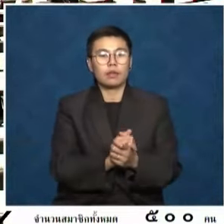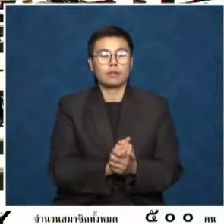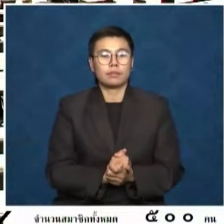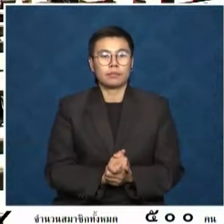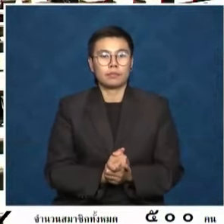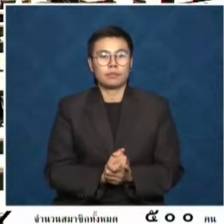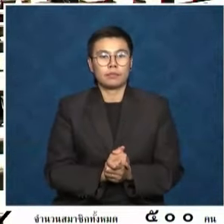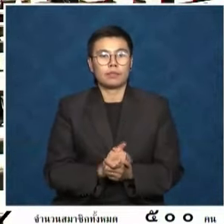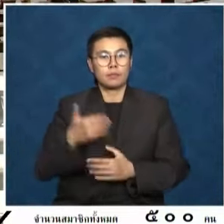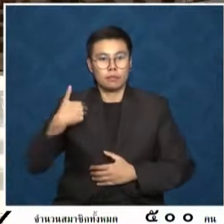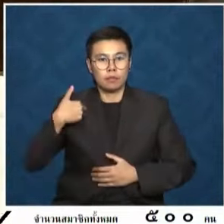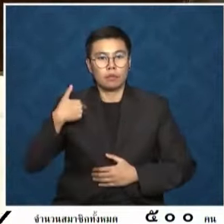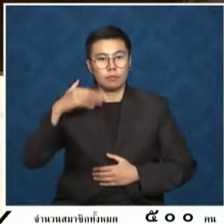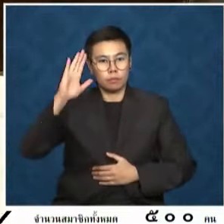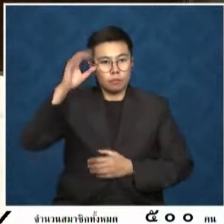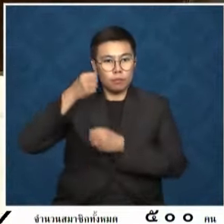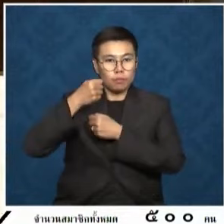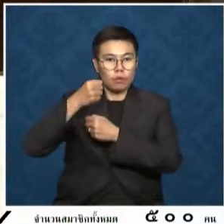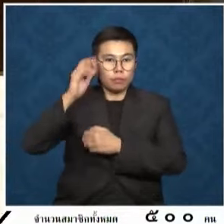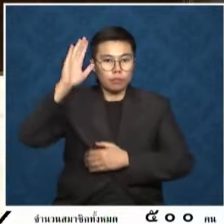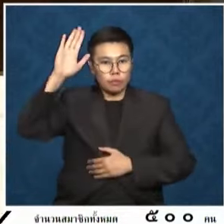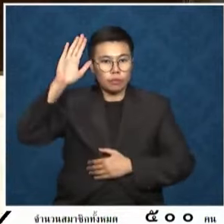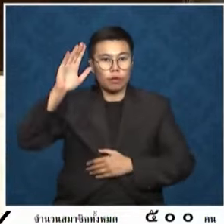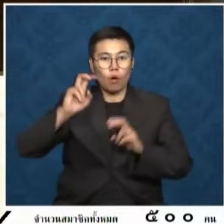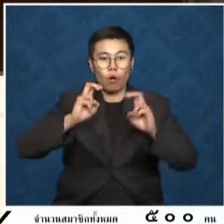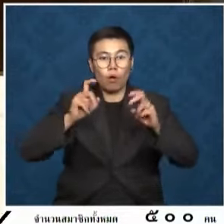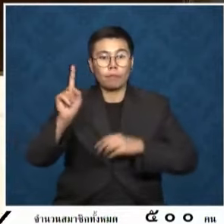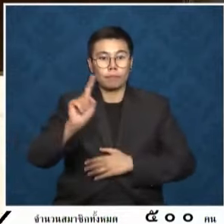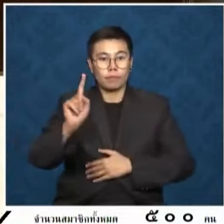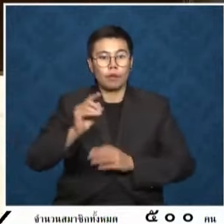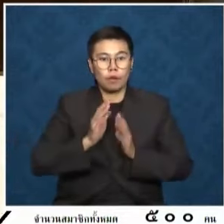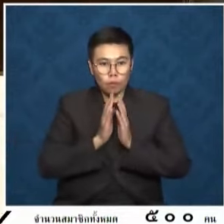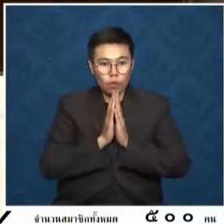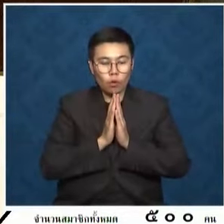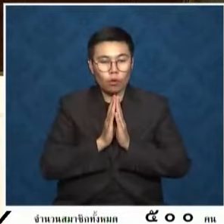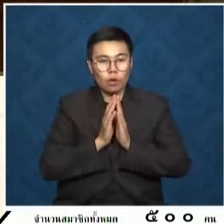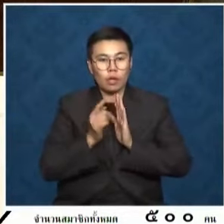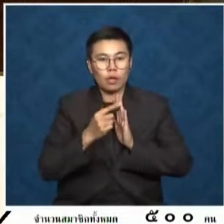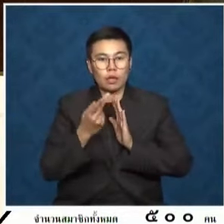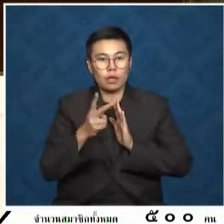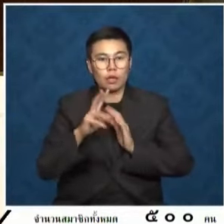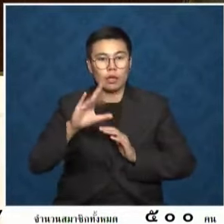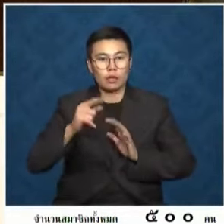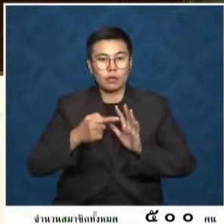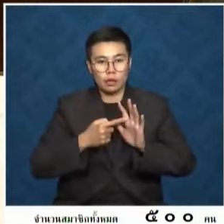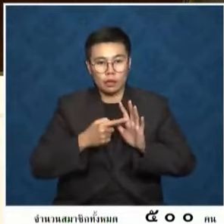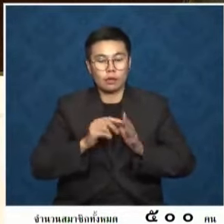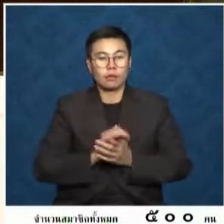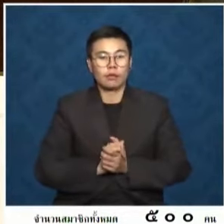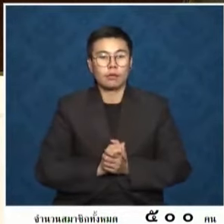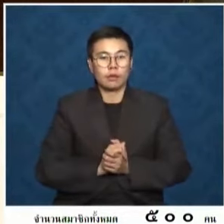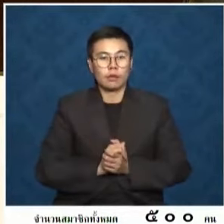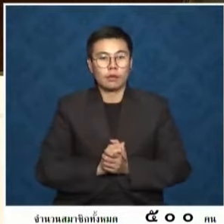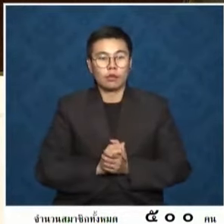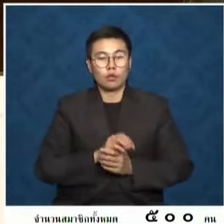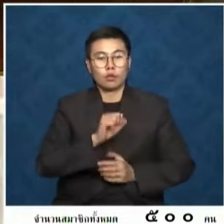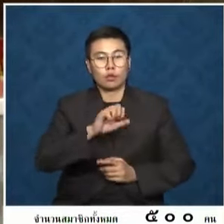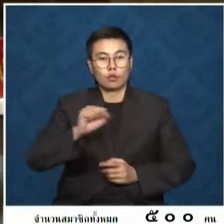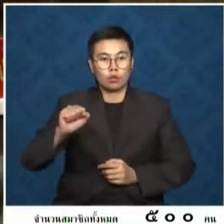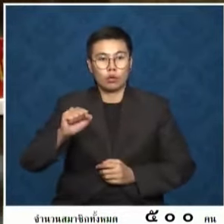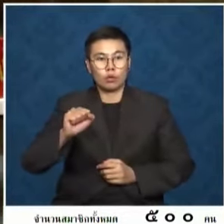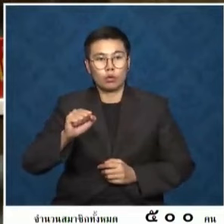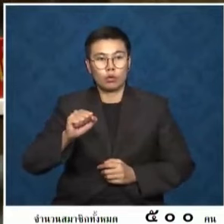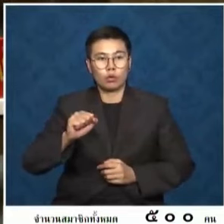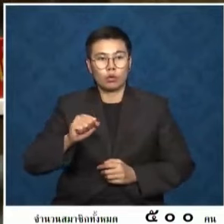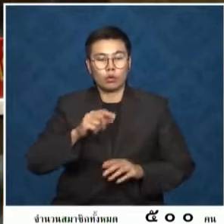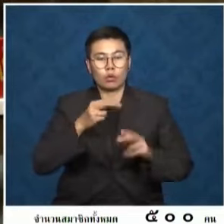ตครับมีผู้ประท้วงครับประท้วงข้อไหนครับ ครับเรียนท่านประธานครับผมเกชาศักดิ์สมบูรณ์ครับสมาชิกสภาผู้แทนราษฎร